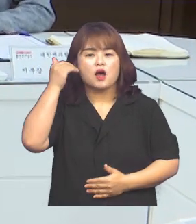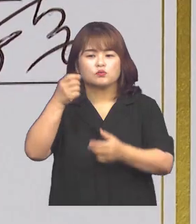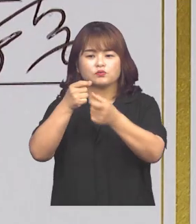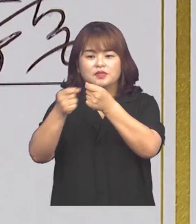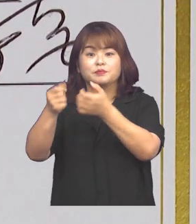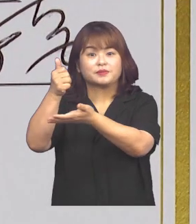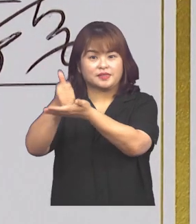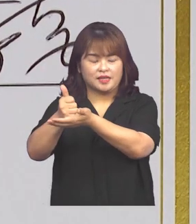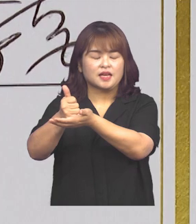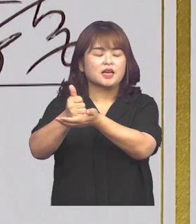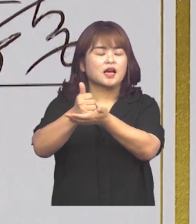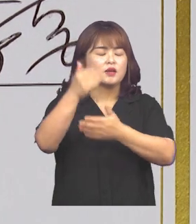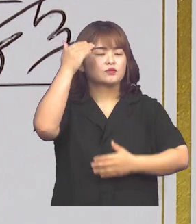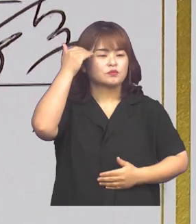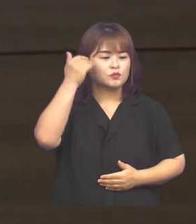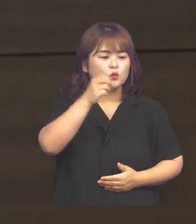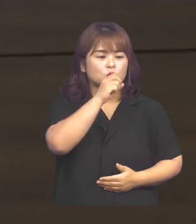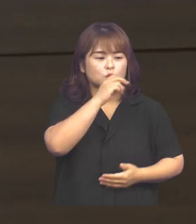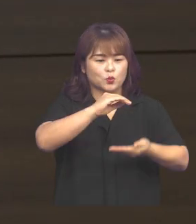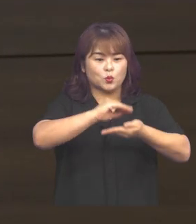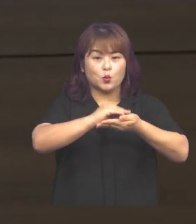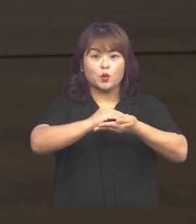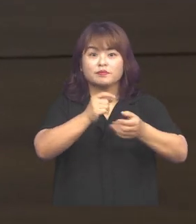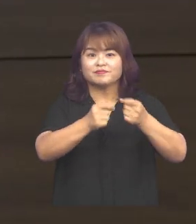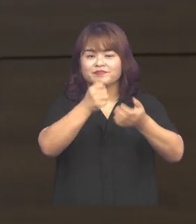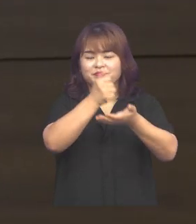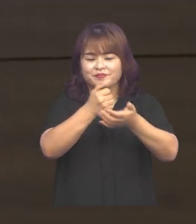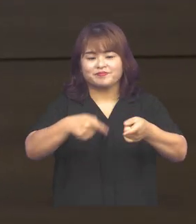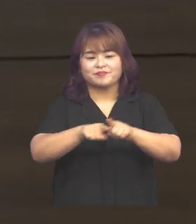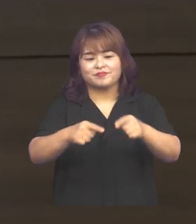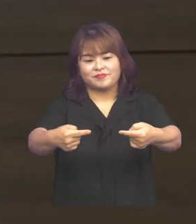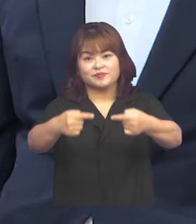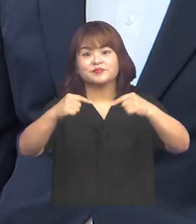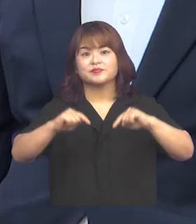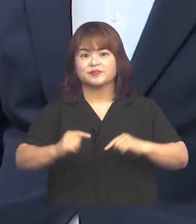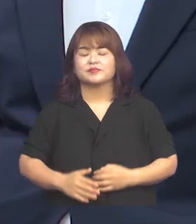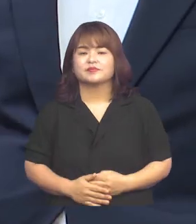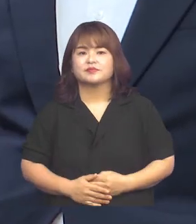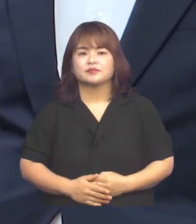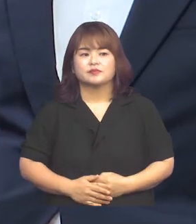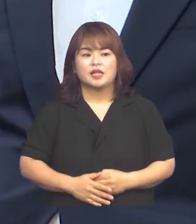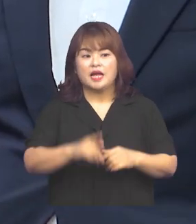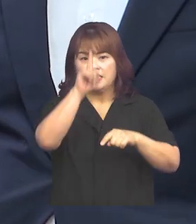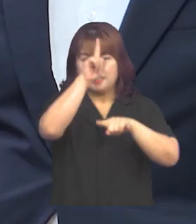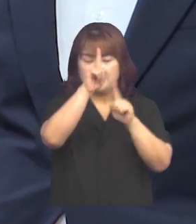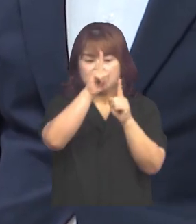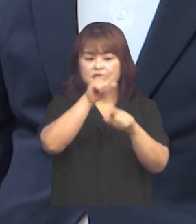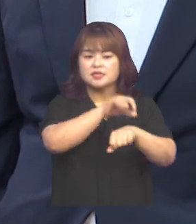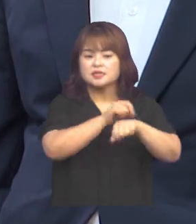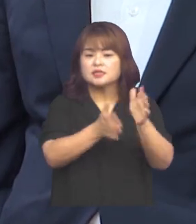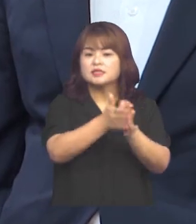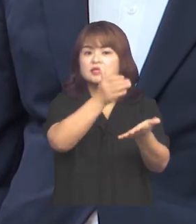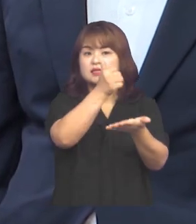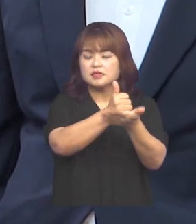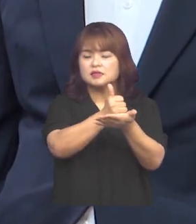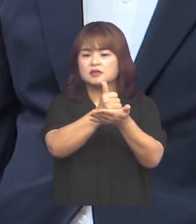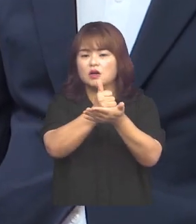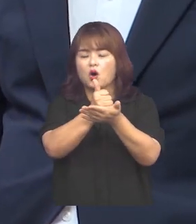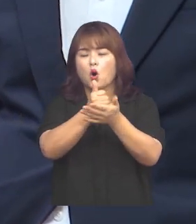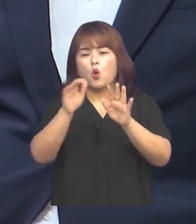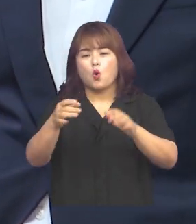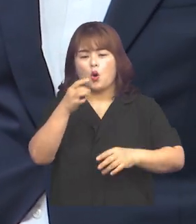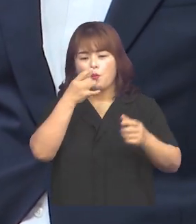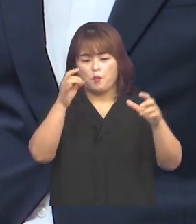용인시 지부장, 박종복 NH농협 지부장 등이 참석했습니다. 이 시장은 백옥살의 우수성을 대중이